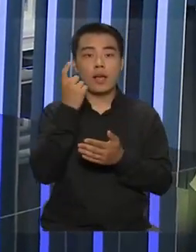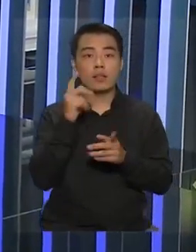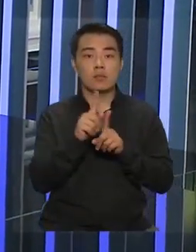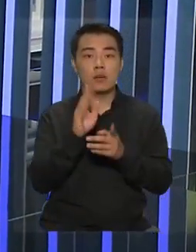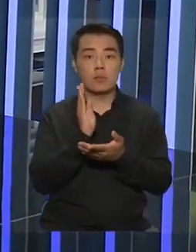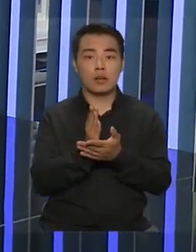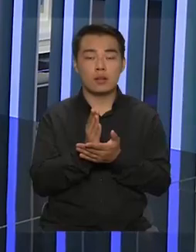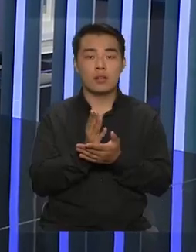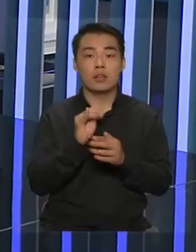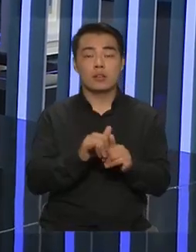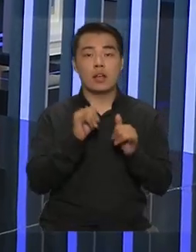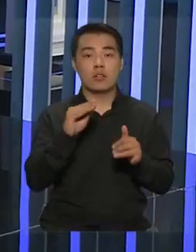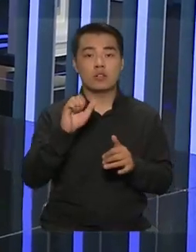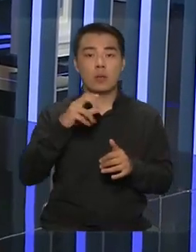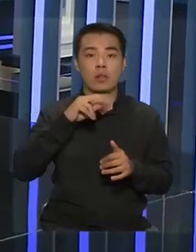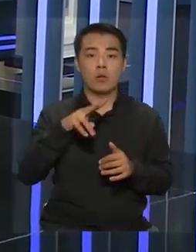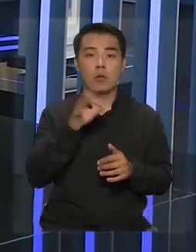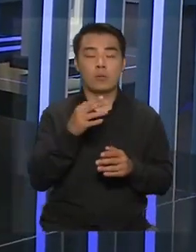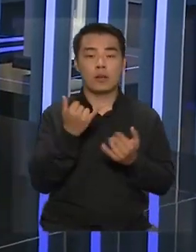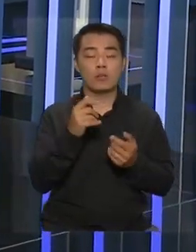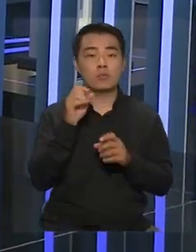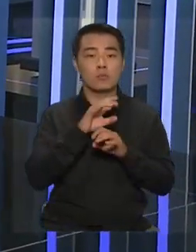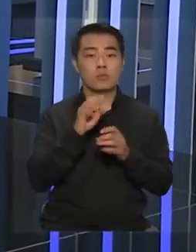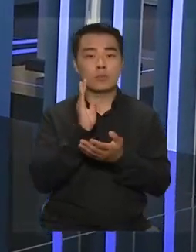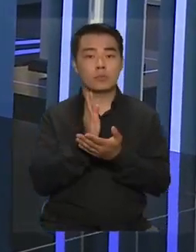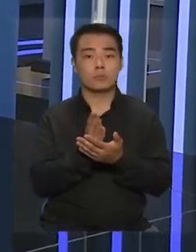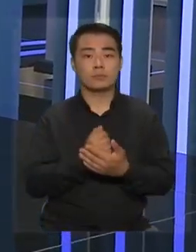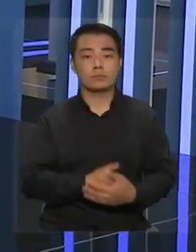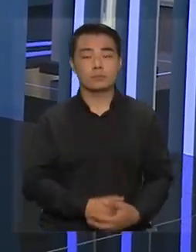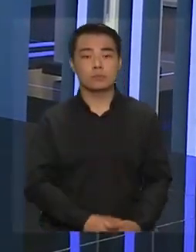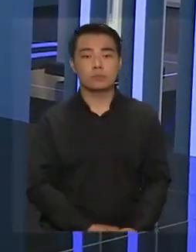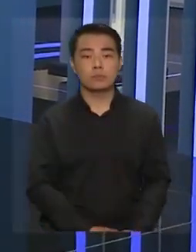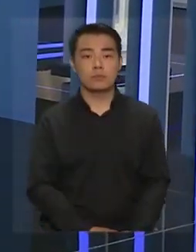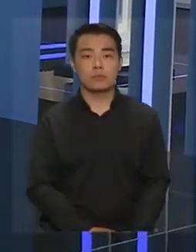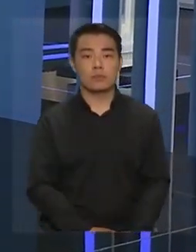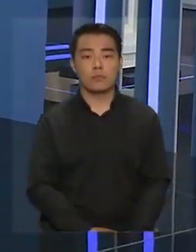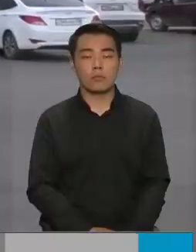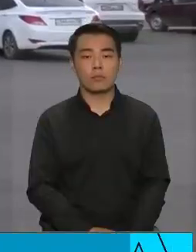өндірісте ерекше қарқын алған. Жамбыл облысынан әріптесім Нұржан Қадырәлі тарқатады.